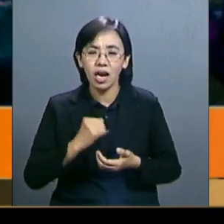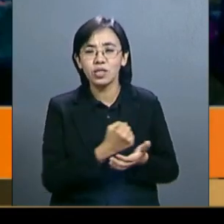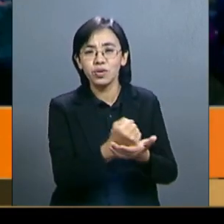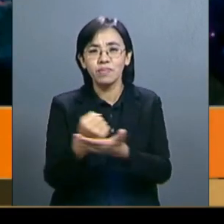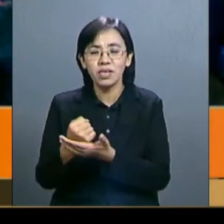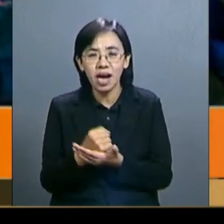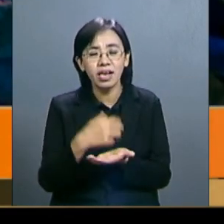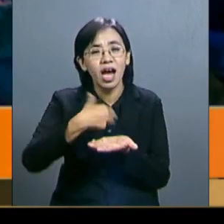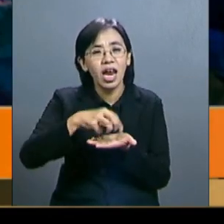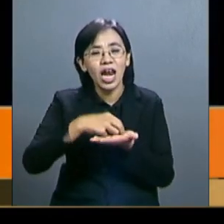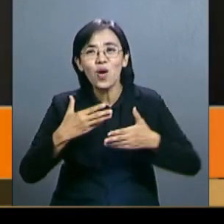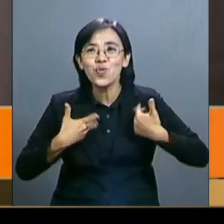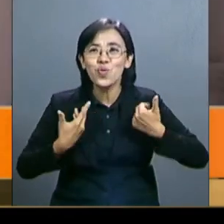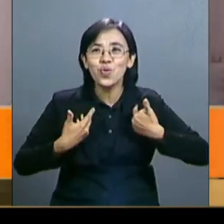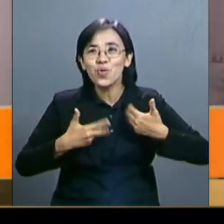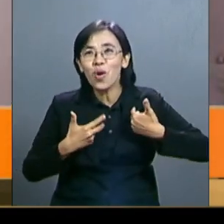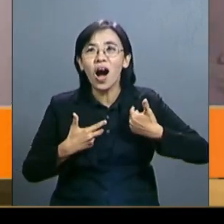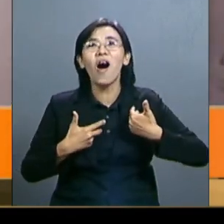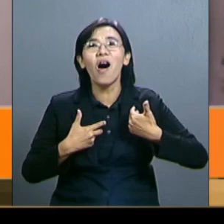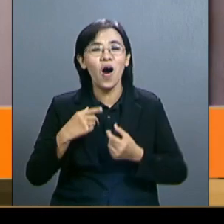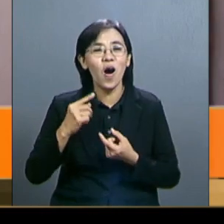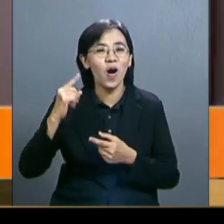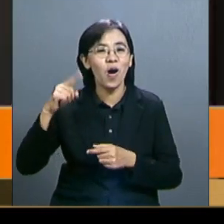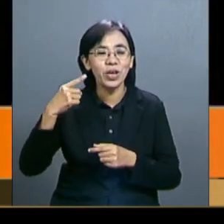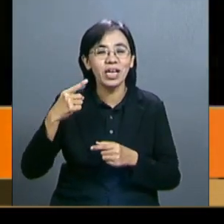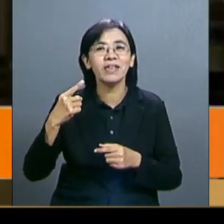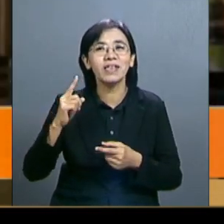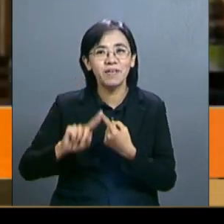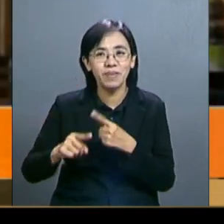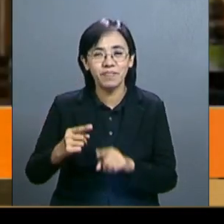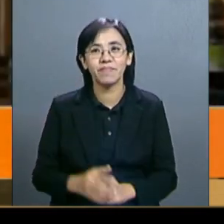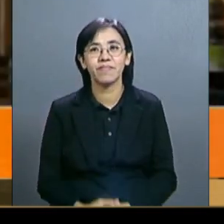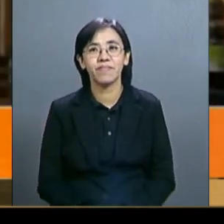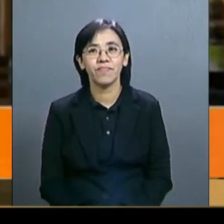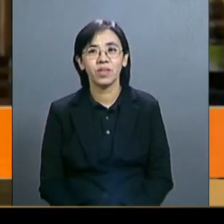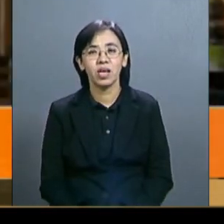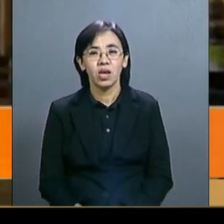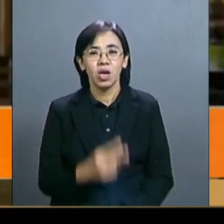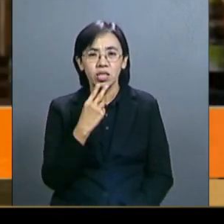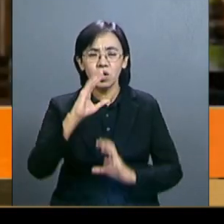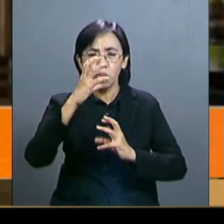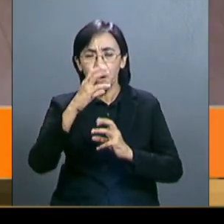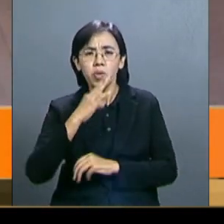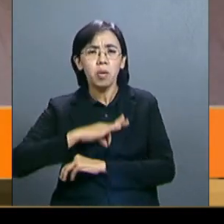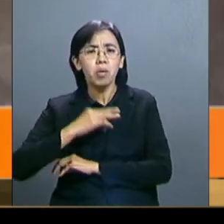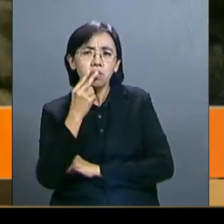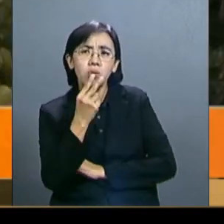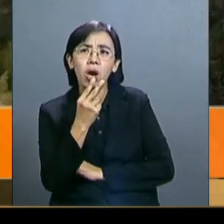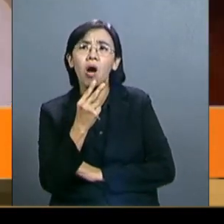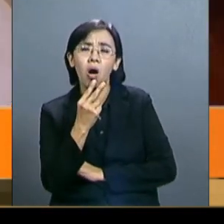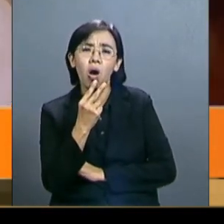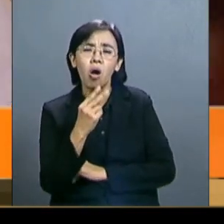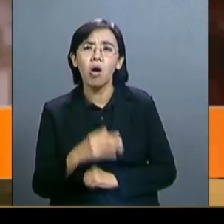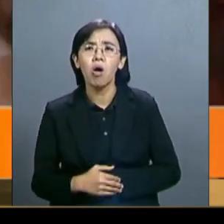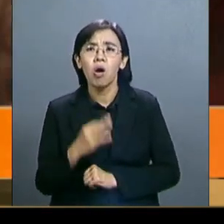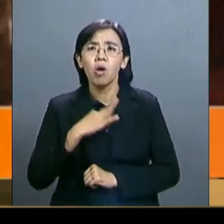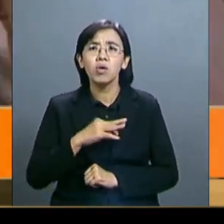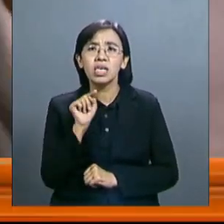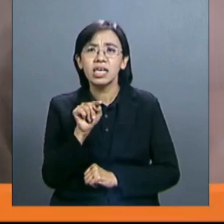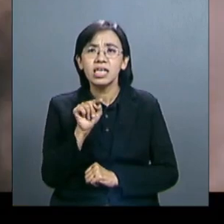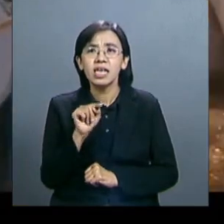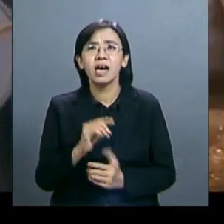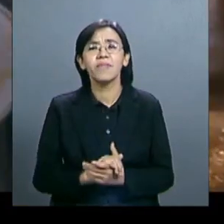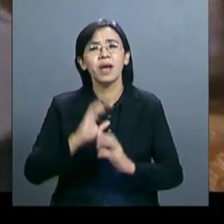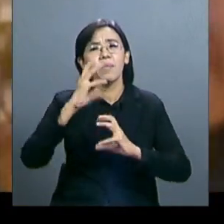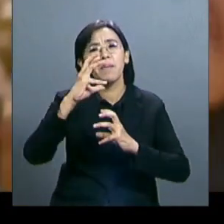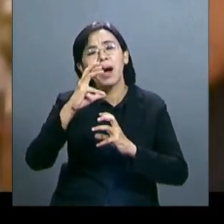ล่าเรื่องความสนุกสุดเหวี่ยงของเพื่อนสาวขณะที่นักวิจารณ์ภาพยนตร์ก็บอกว่าวีราดีเวดดิ้งเป็นภาพยนตร์บอ